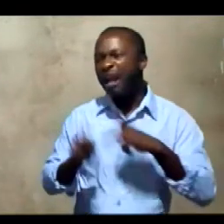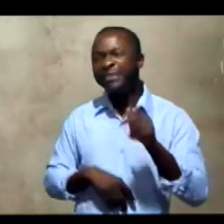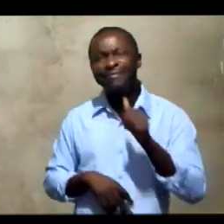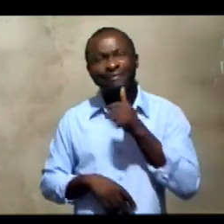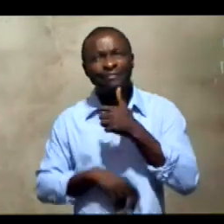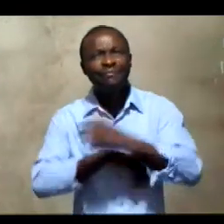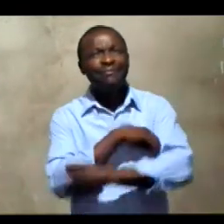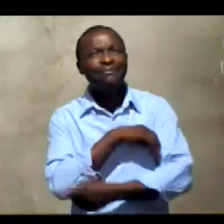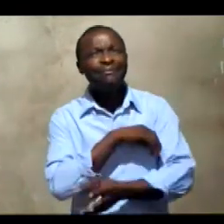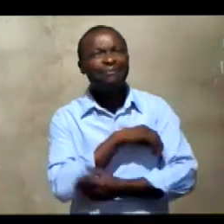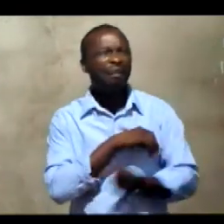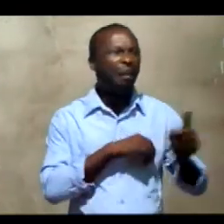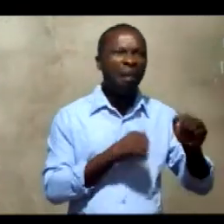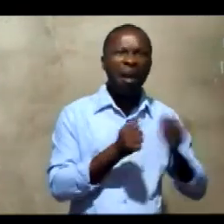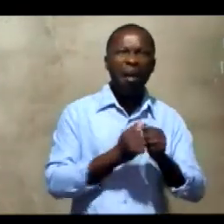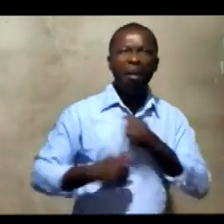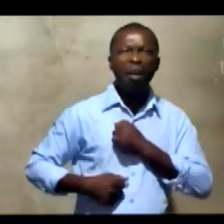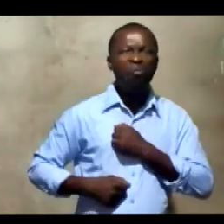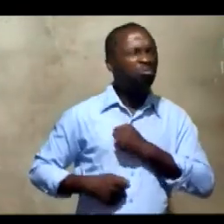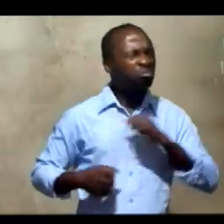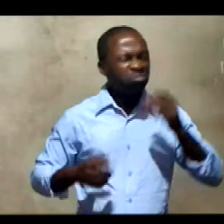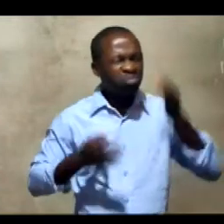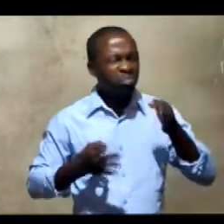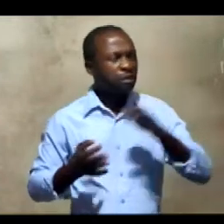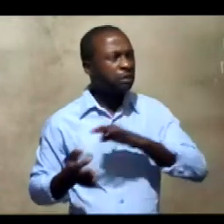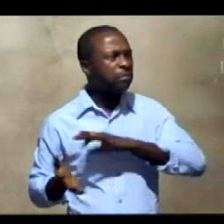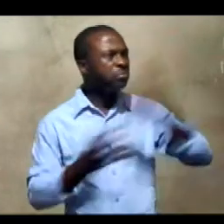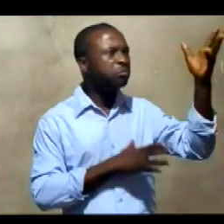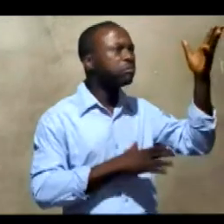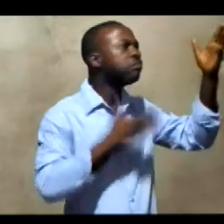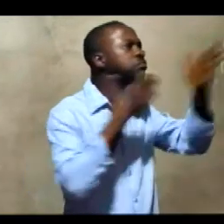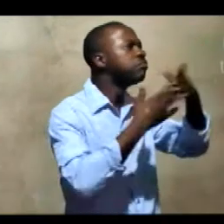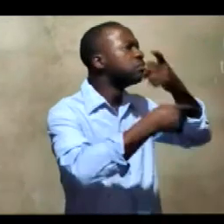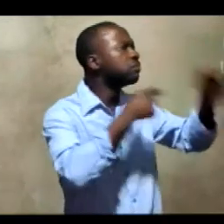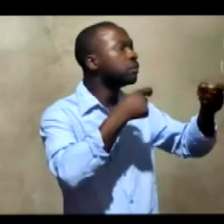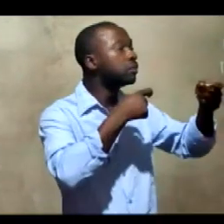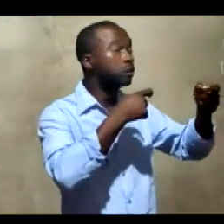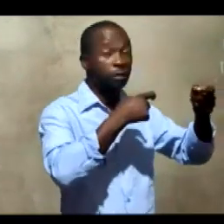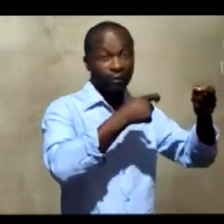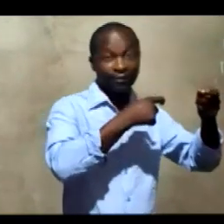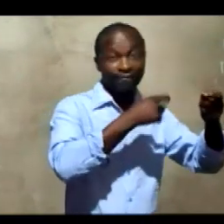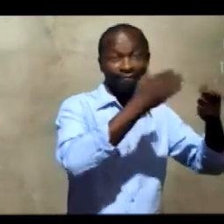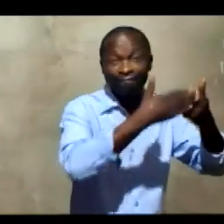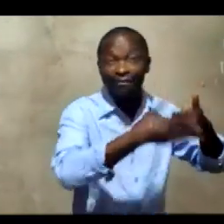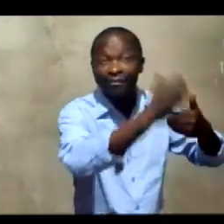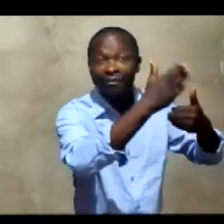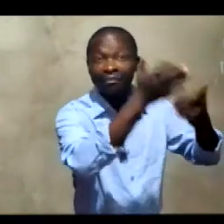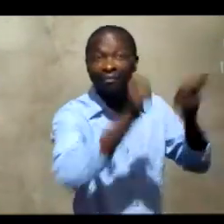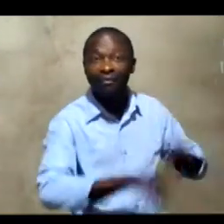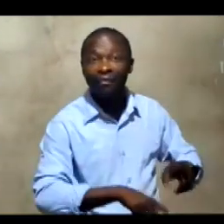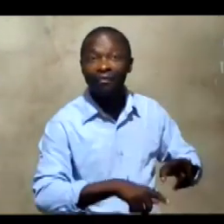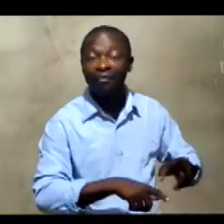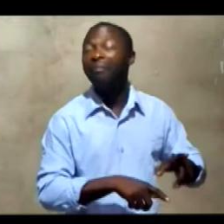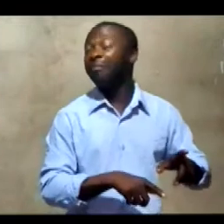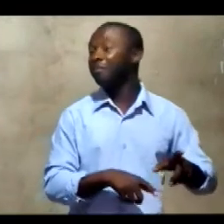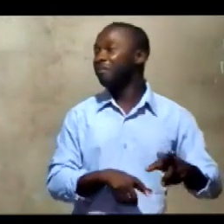son projet de révolution. Mais qu'en est-il plus de 8 mois après la révolution? En effet, De nombreuses